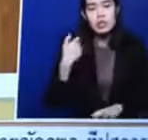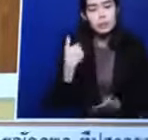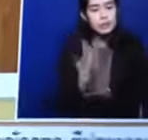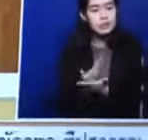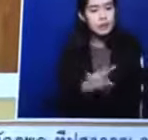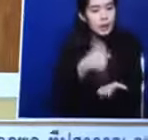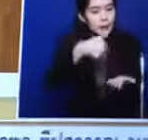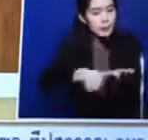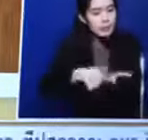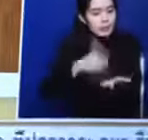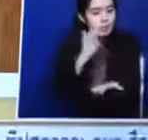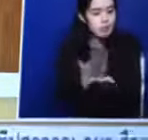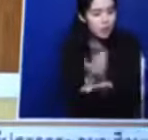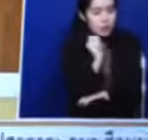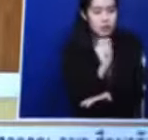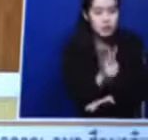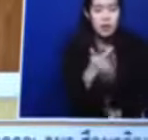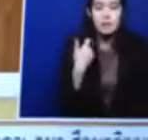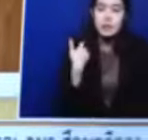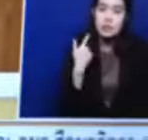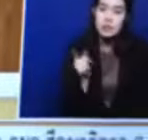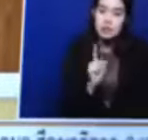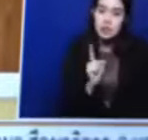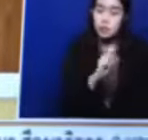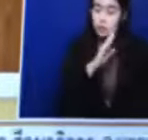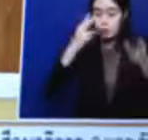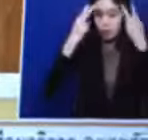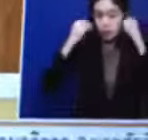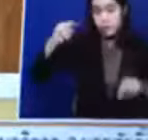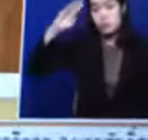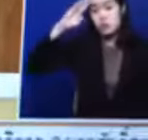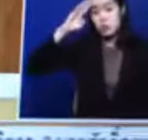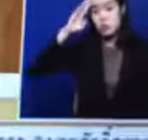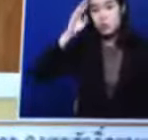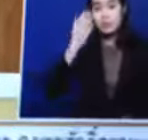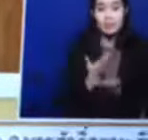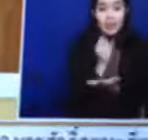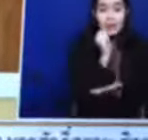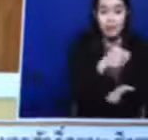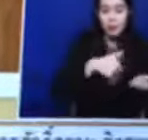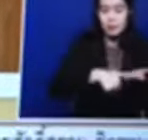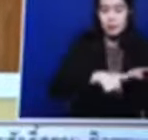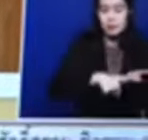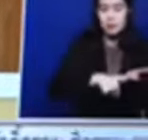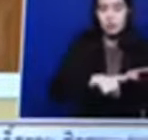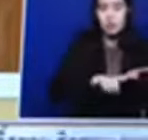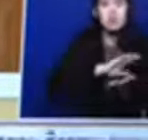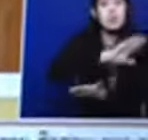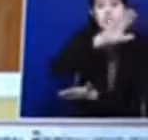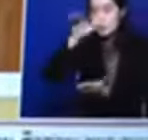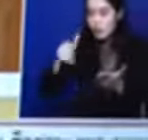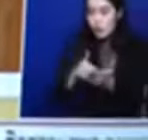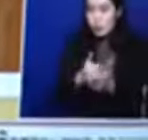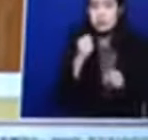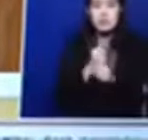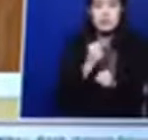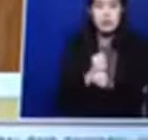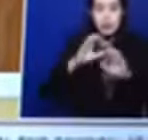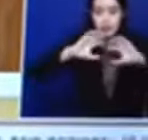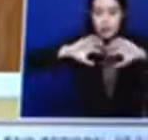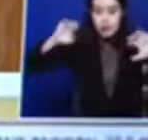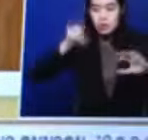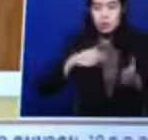ได้พึงประเมินหรือไม่ถ้าท่านนายกจะต้องเสียก็ต้องเสียเหมือนกันทั้งประเทศถ้าหากว่าทั้งประเทศไม่เสียท่านนายกก็จะไ